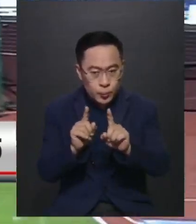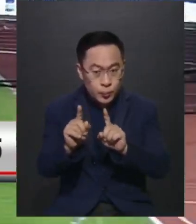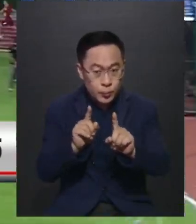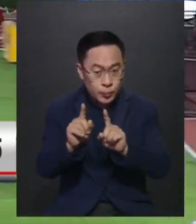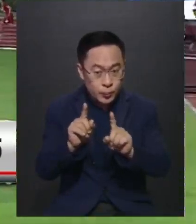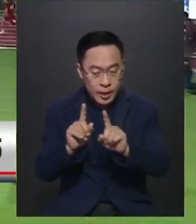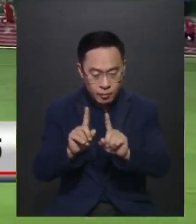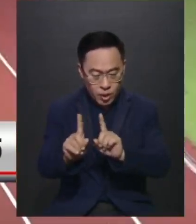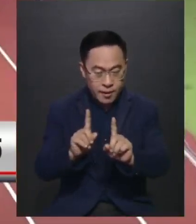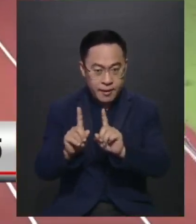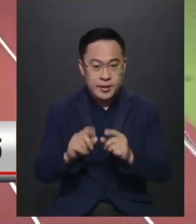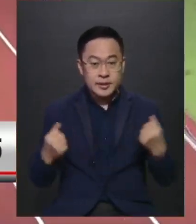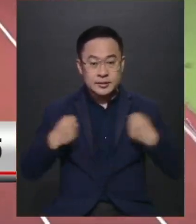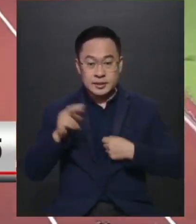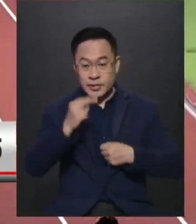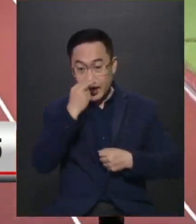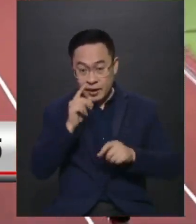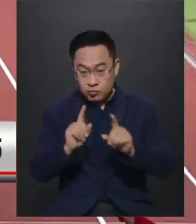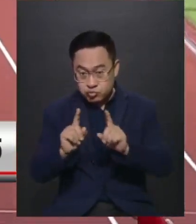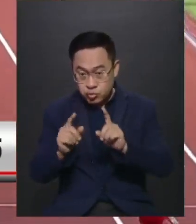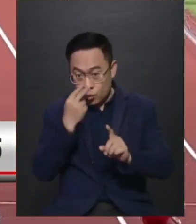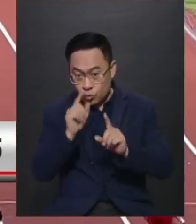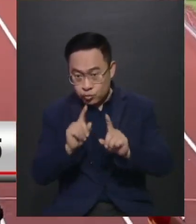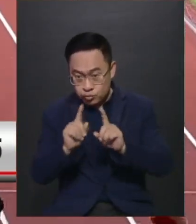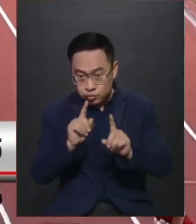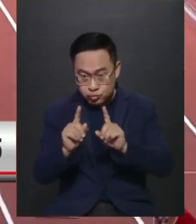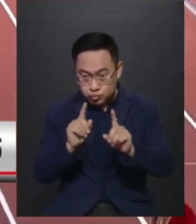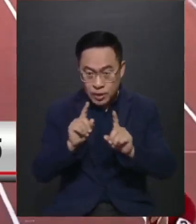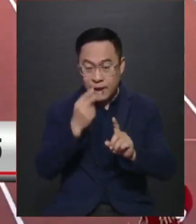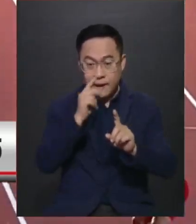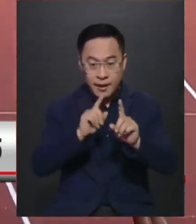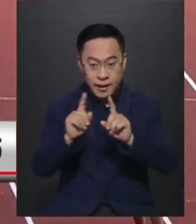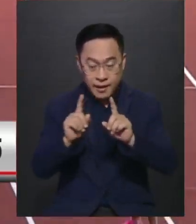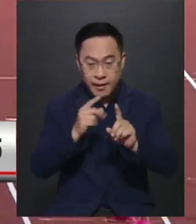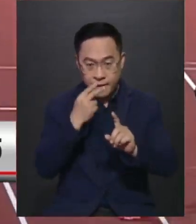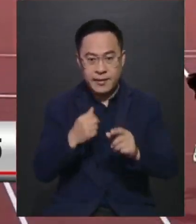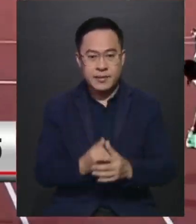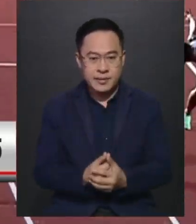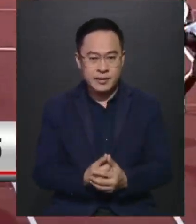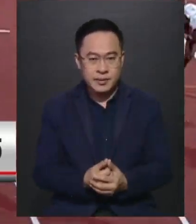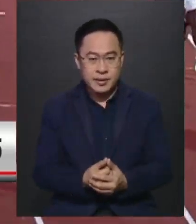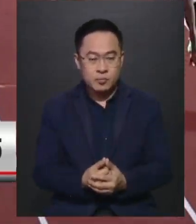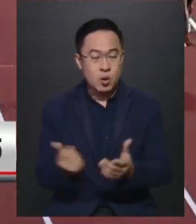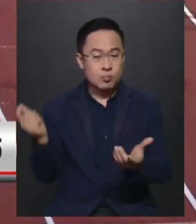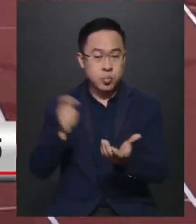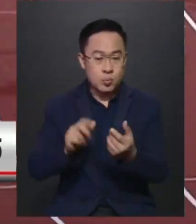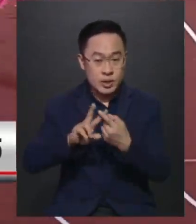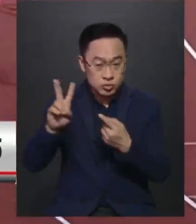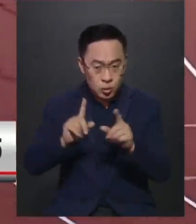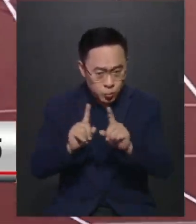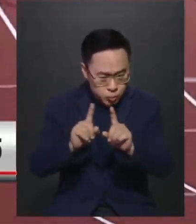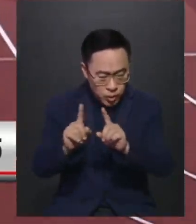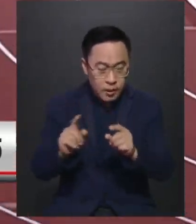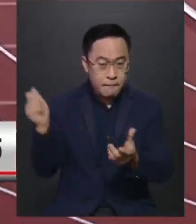นักกีฬาไทยนี่ใส่เสื้อสีน้ำเงินที่เห็นอยู่เมื่อสักครู่พอเปลี่ยนเป็นไม้สองที่ต้าสอนระอับดาบบังก็ยังคงสูสีเข้าสู่ไม้ที่ส